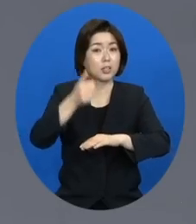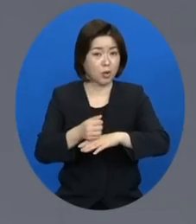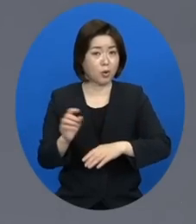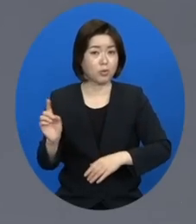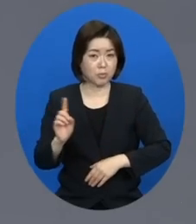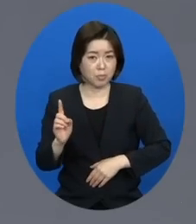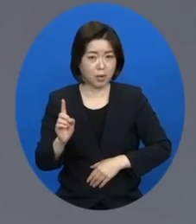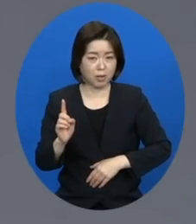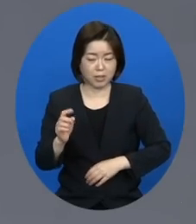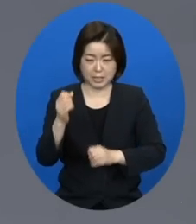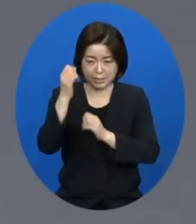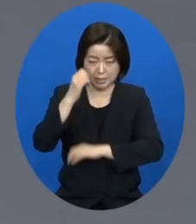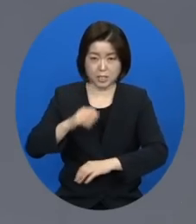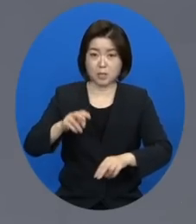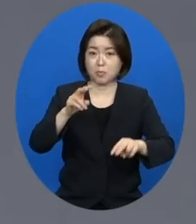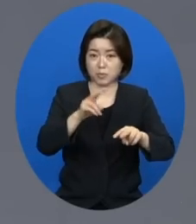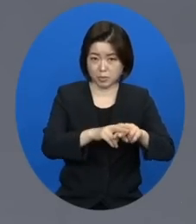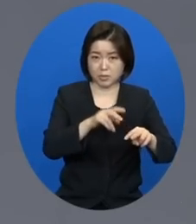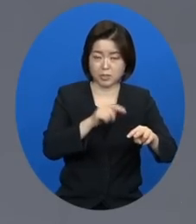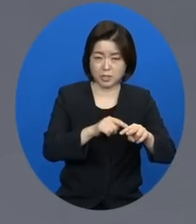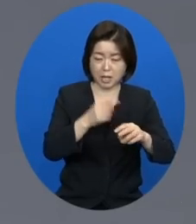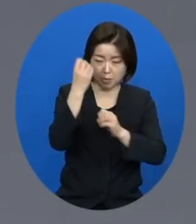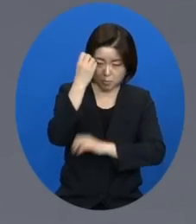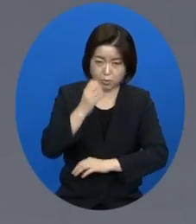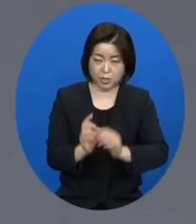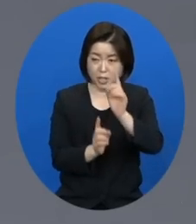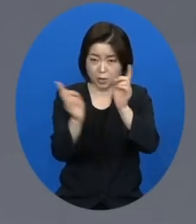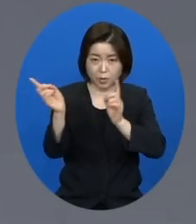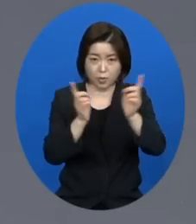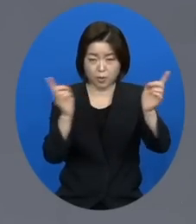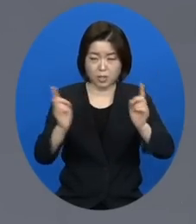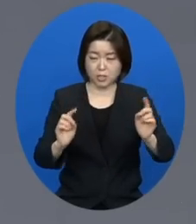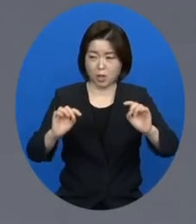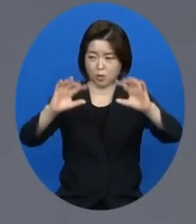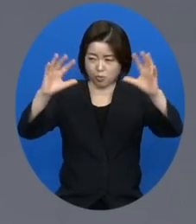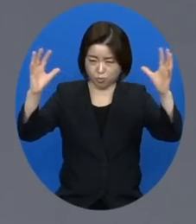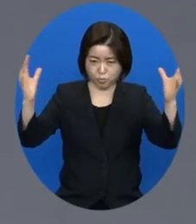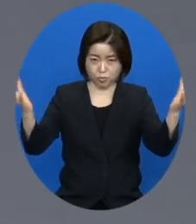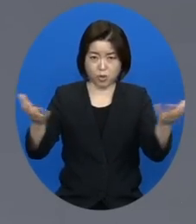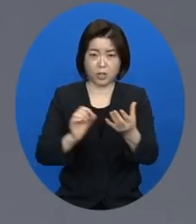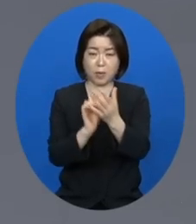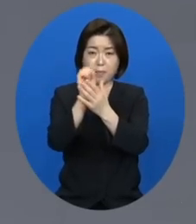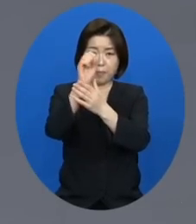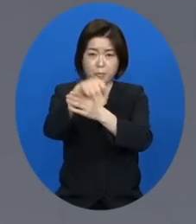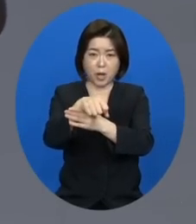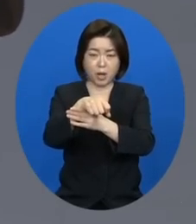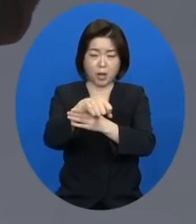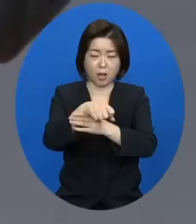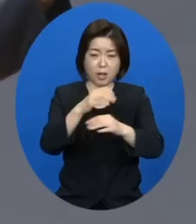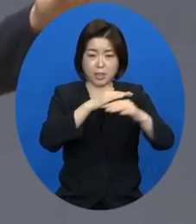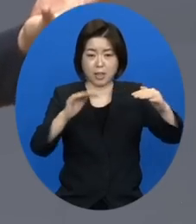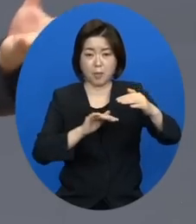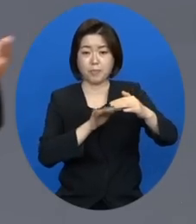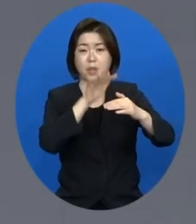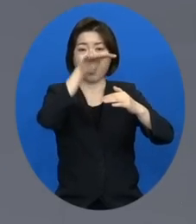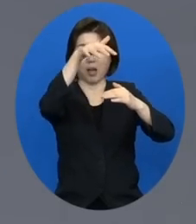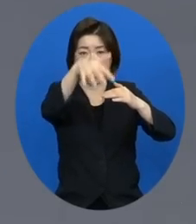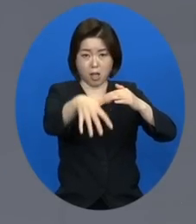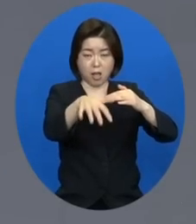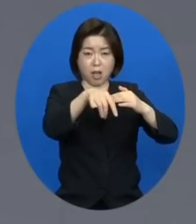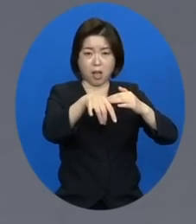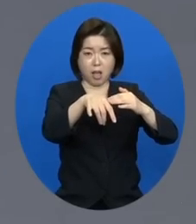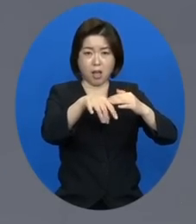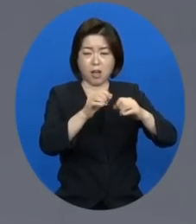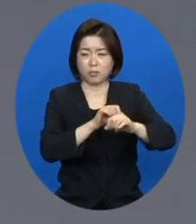그 깊은 샘에 뿌리를 내린 가지가 무성한 열매를 맺고 담을 넘어가서